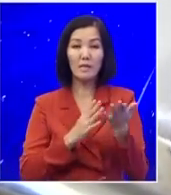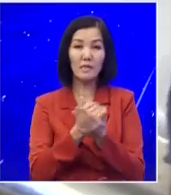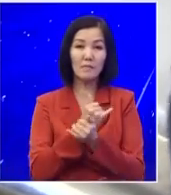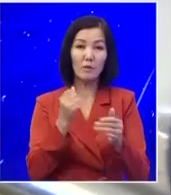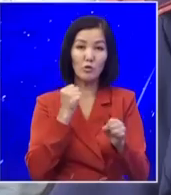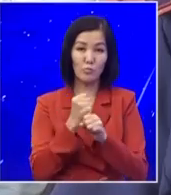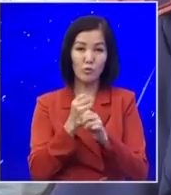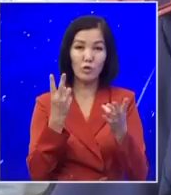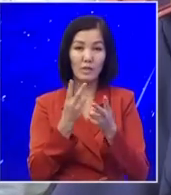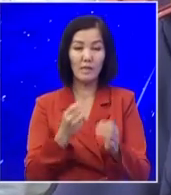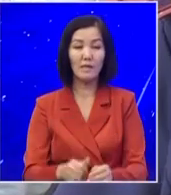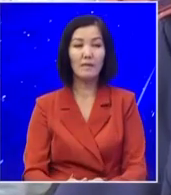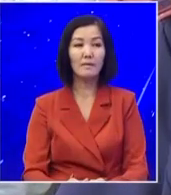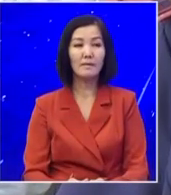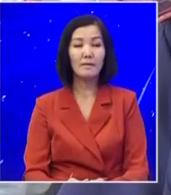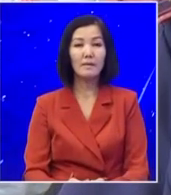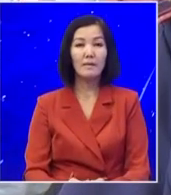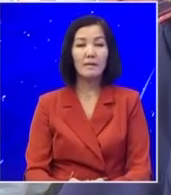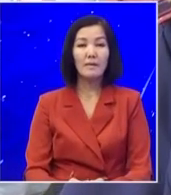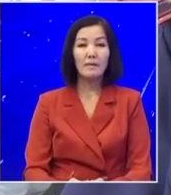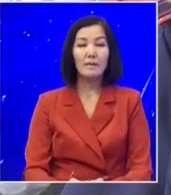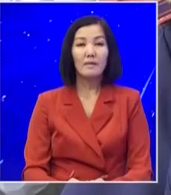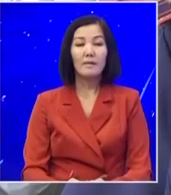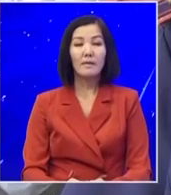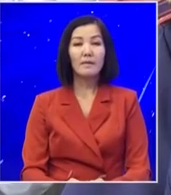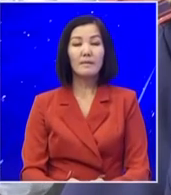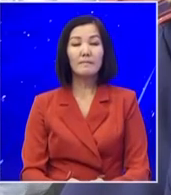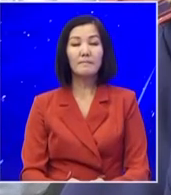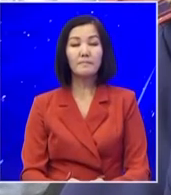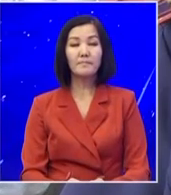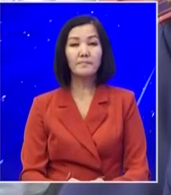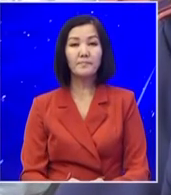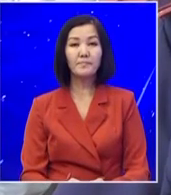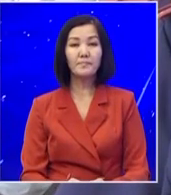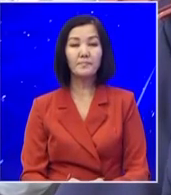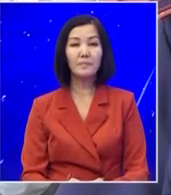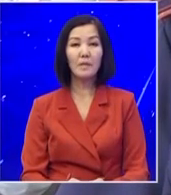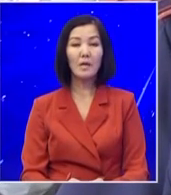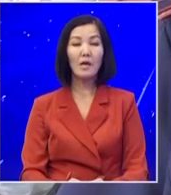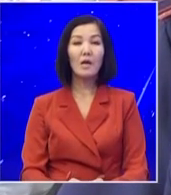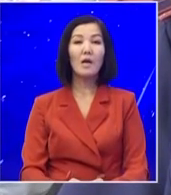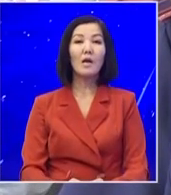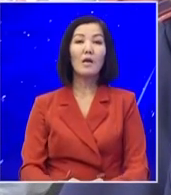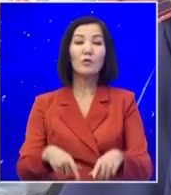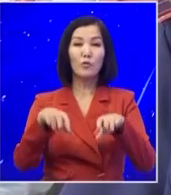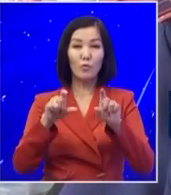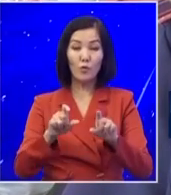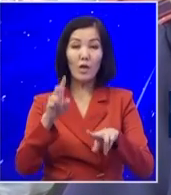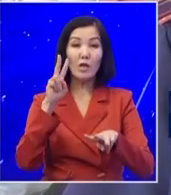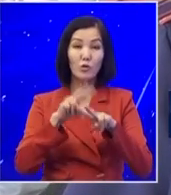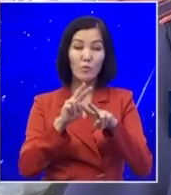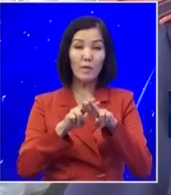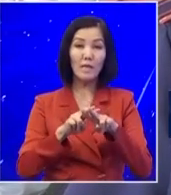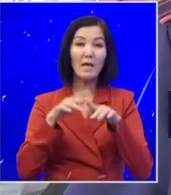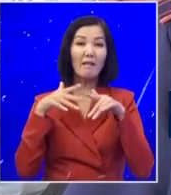етеді. Сфера деятельности осужденных, начиная от швейного производства. Мұндағы сотталғандардың негізгі қызмет саласы